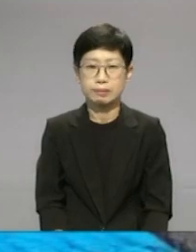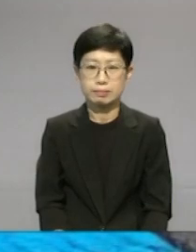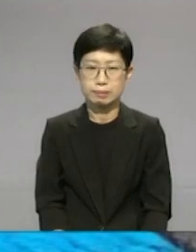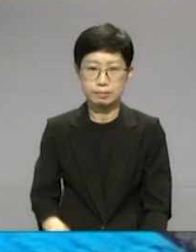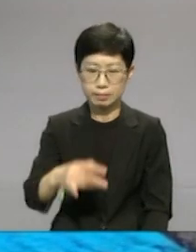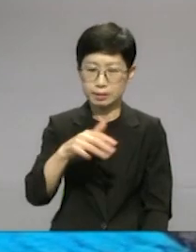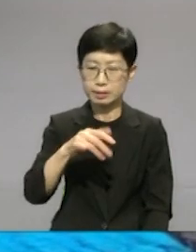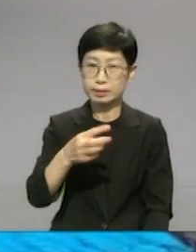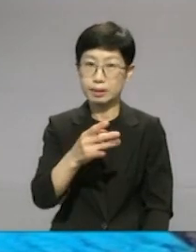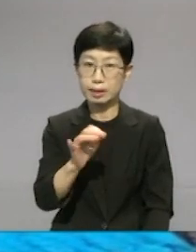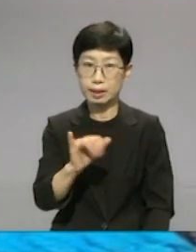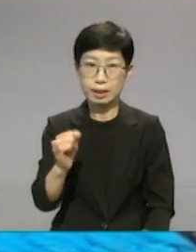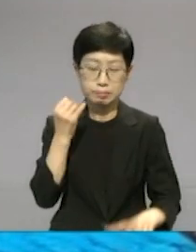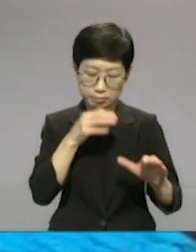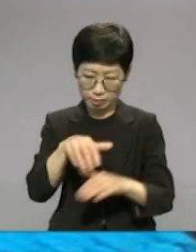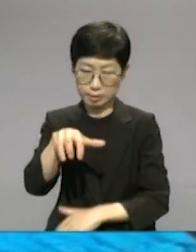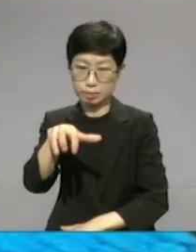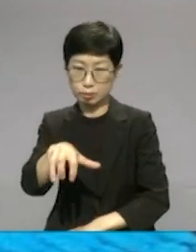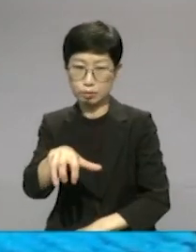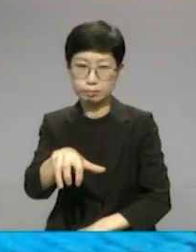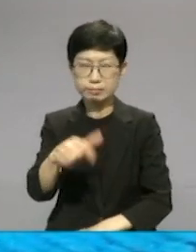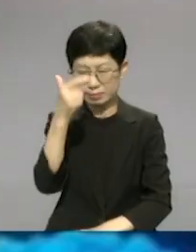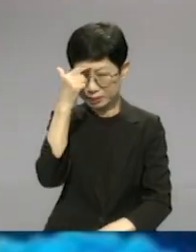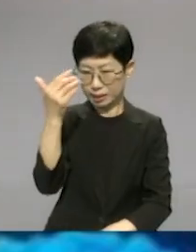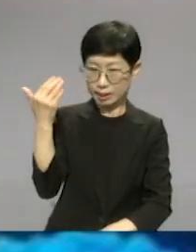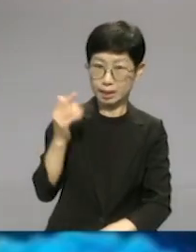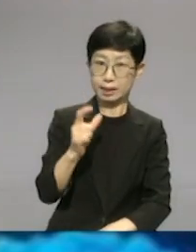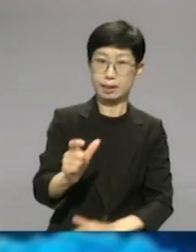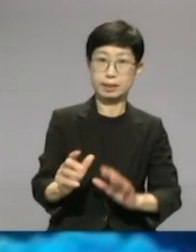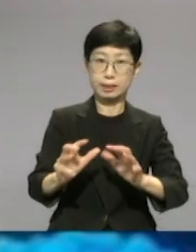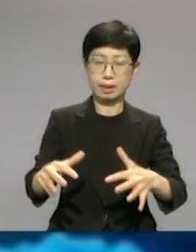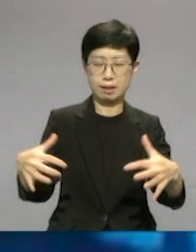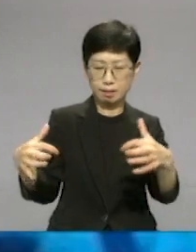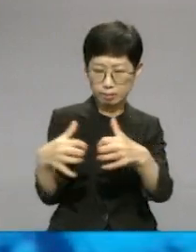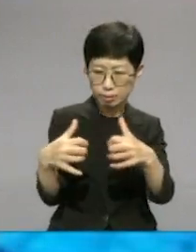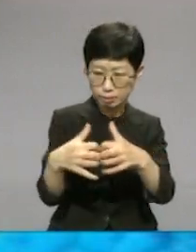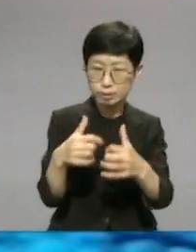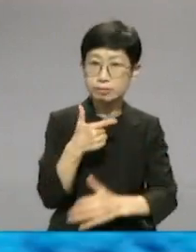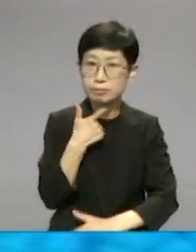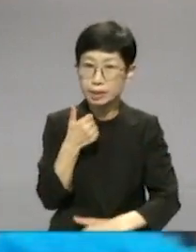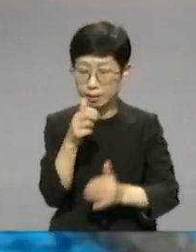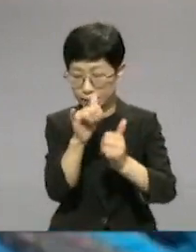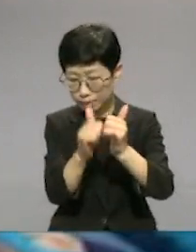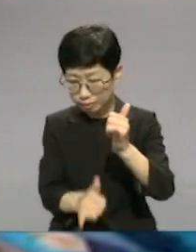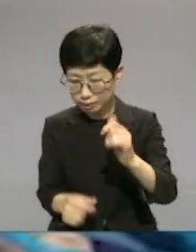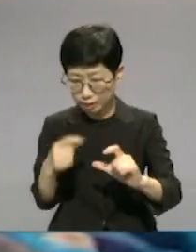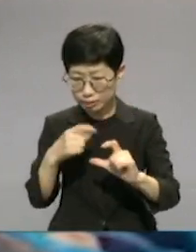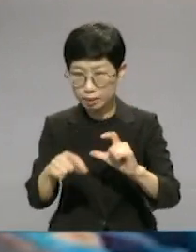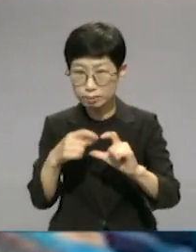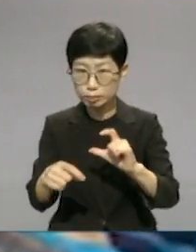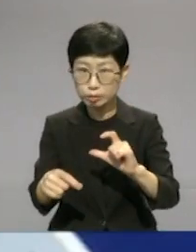시칠리아 연한 지중해에서 고대 강대국이 버린 전투의 역사 일부가